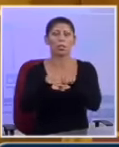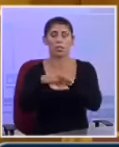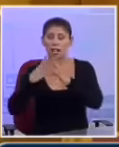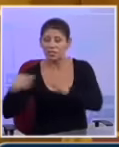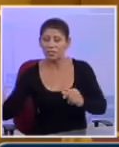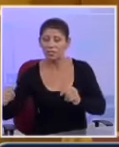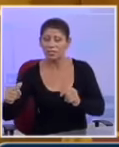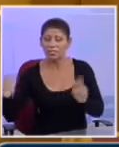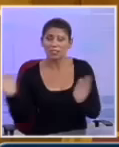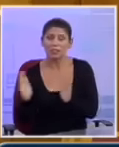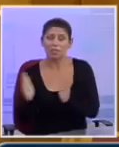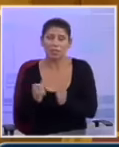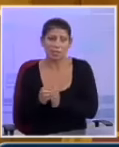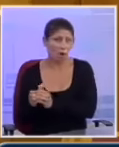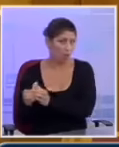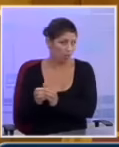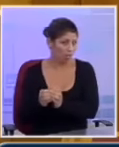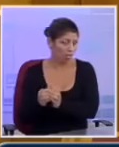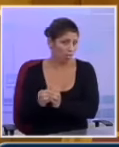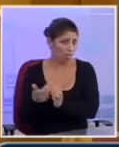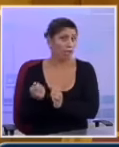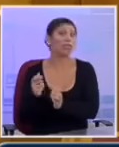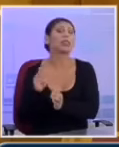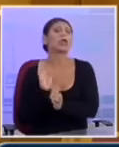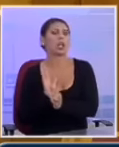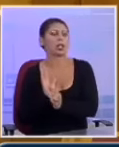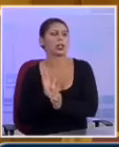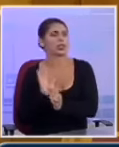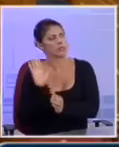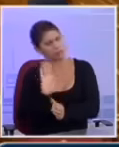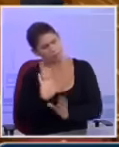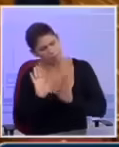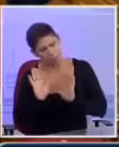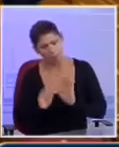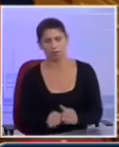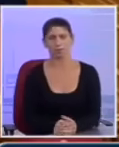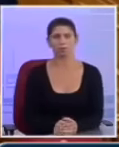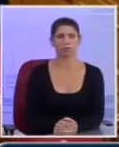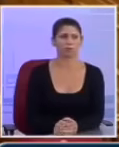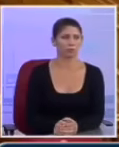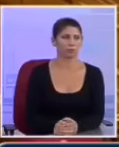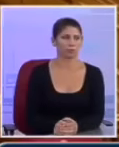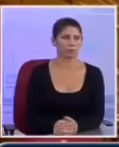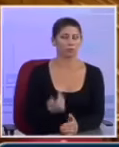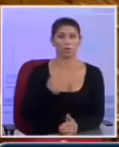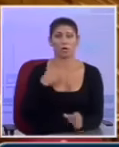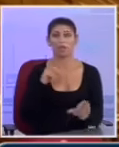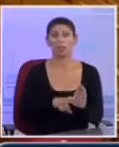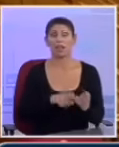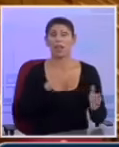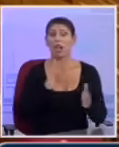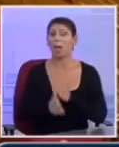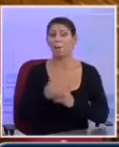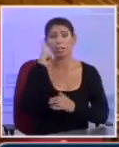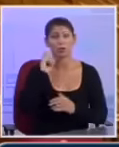μικρότερα. Δεν το κάνατε αυτό, δεν το κάνετε. Ναι, εντάξει. Εγώ είχα από τις εταιρείες άμεση γνώση